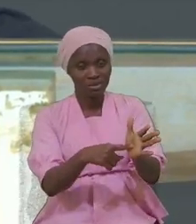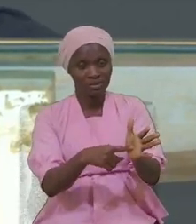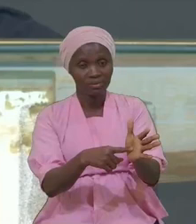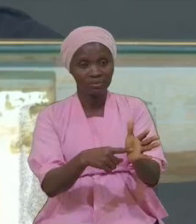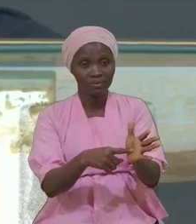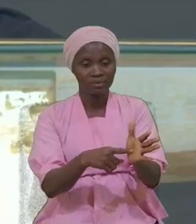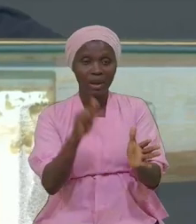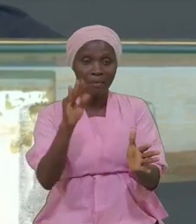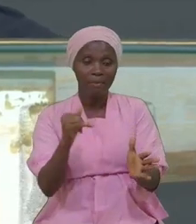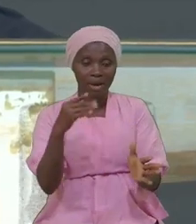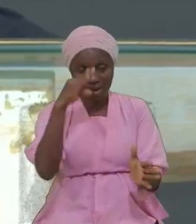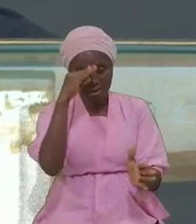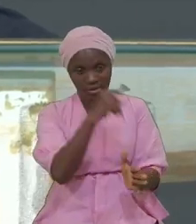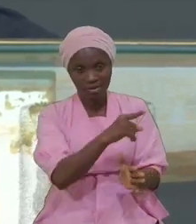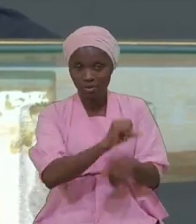démontrée avec ses œuvres.